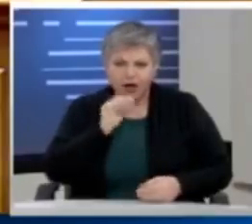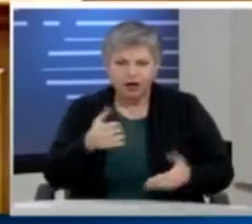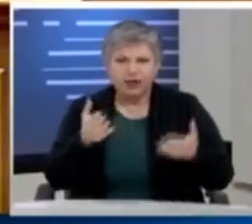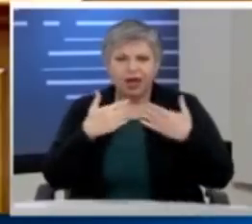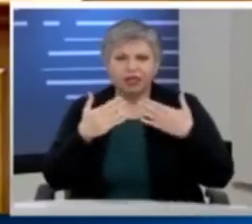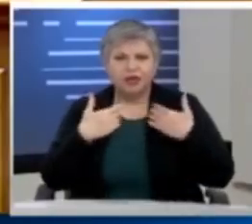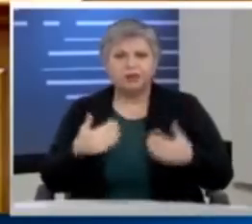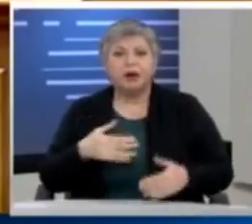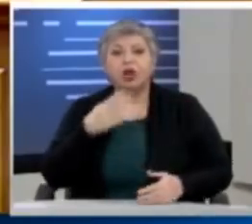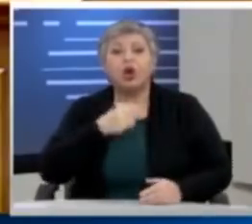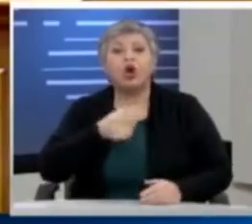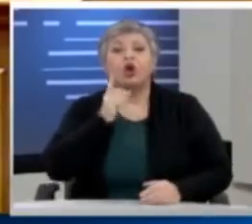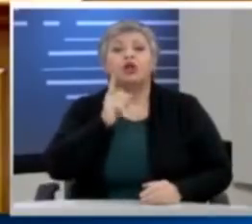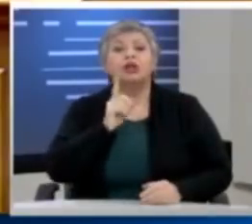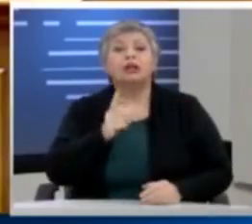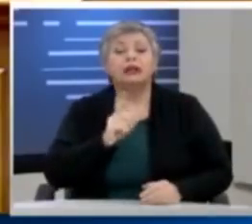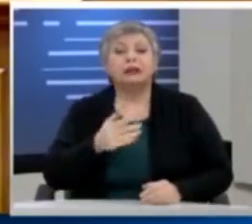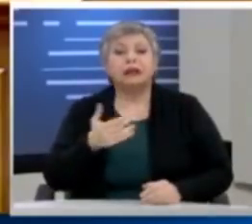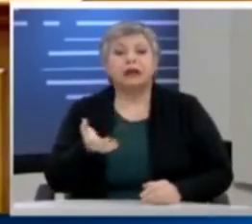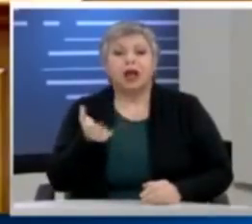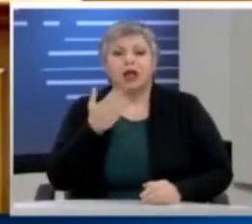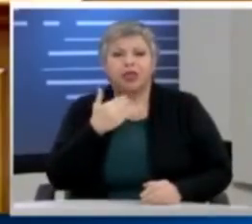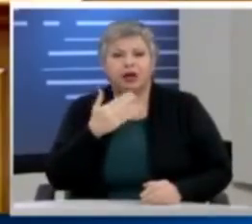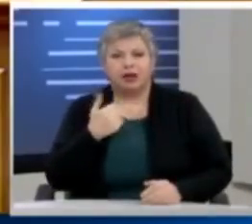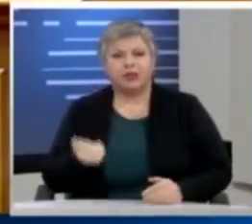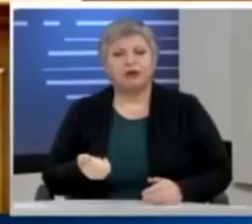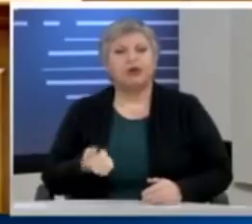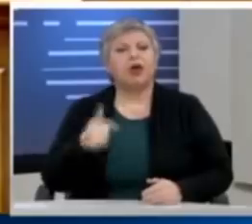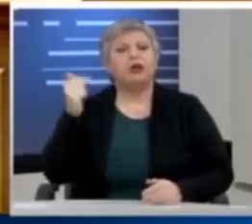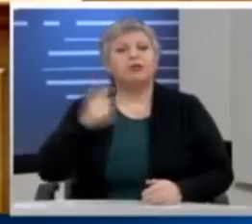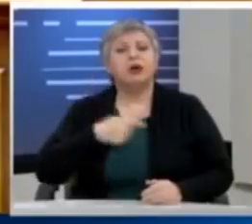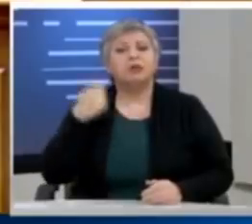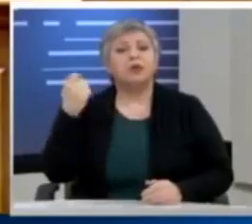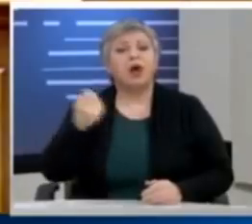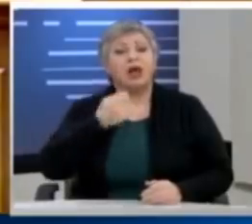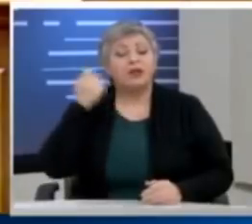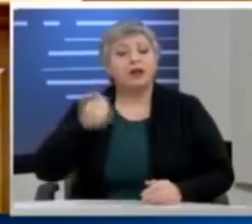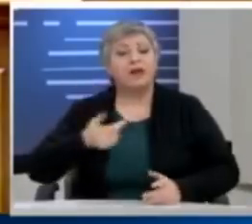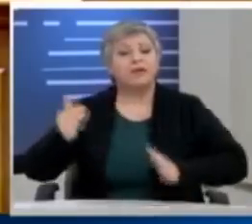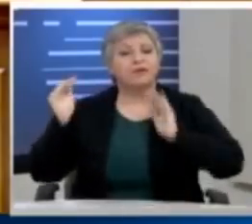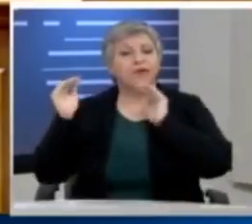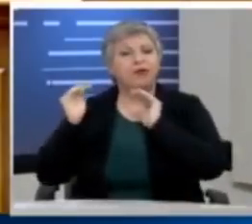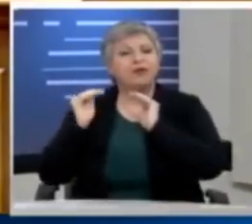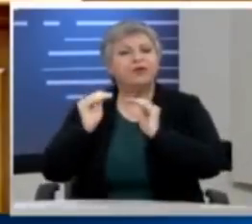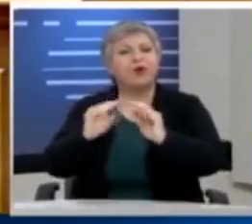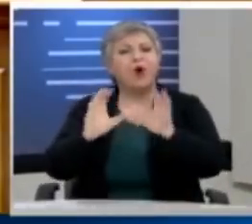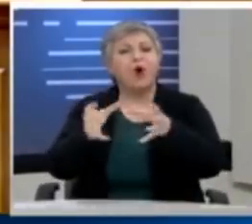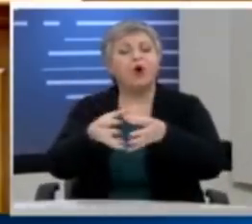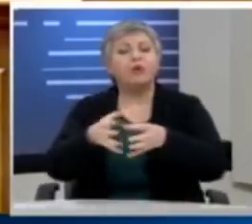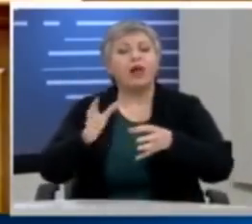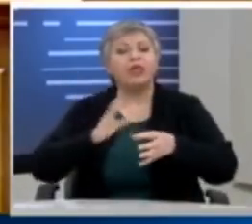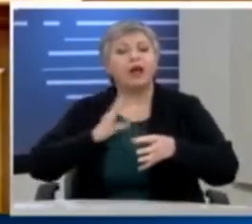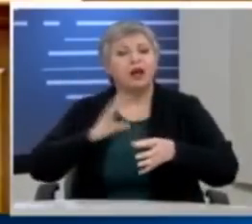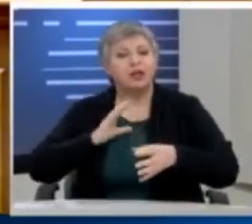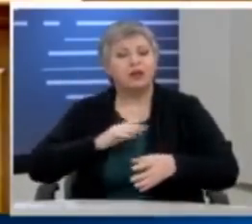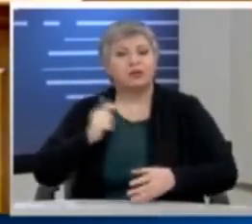τα κριτήρια που τονίζουν πως το έθνος ως ιστορικά διαμορφωμένη σταθερή κοινότητα ανθρώπων εμφανίστηκε